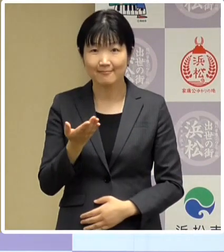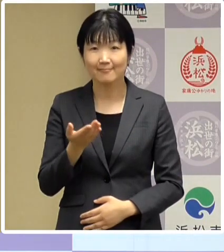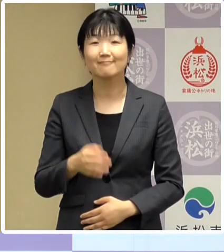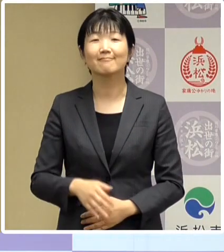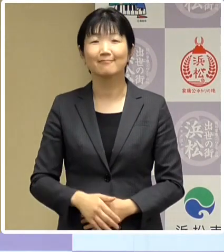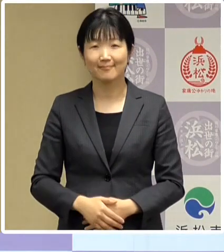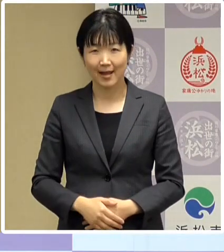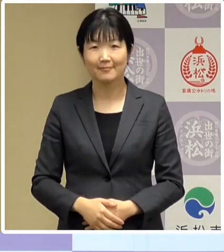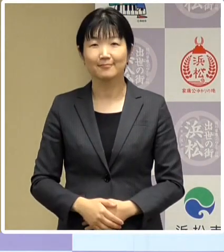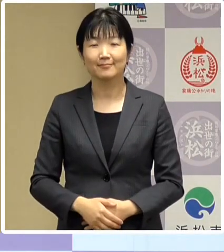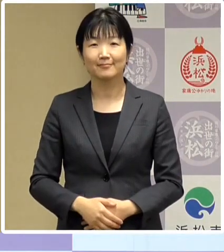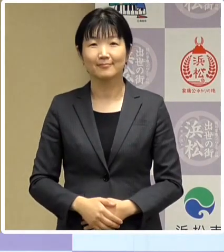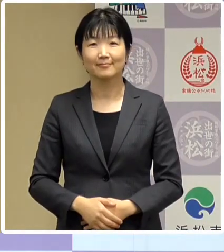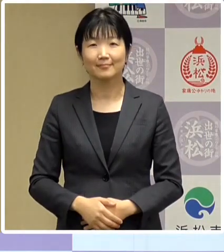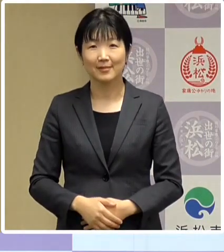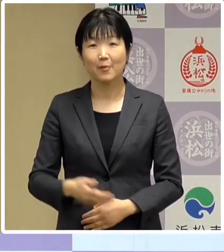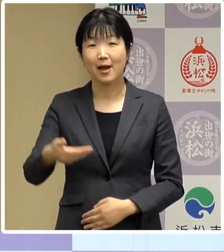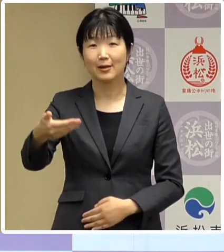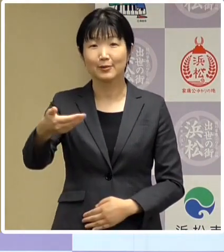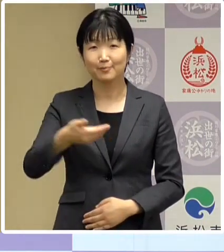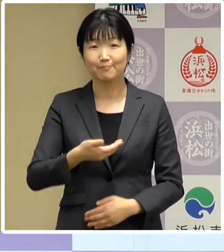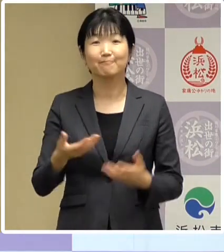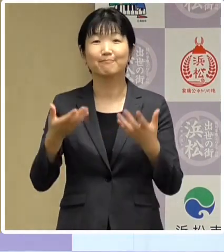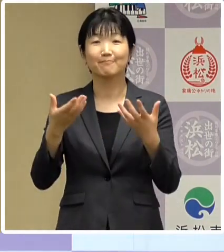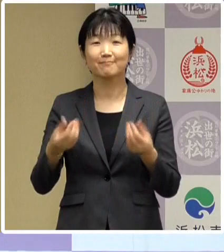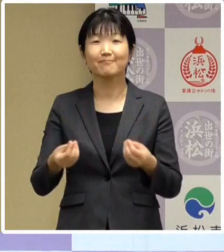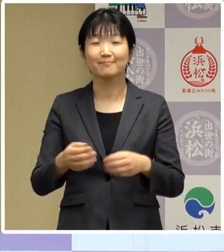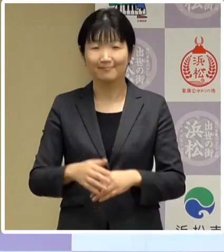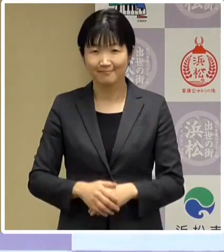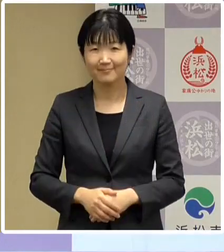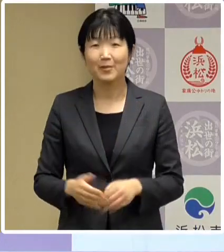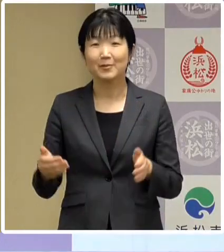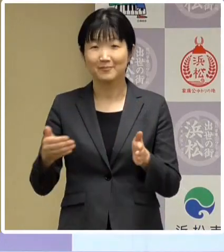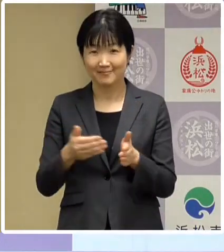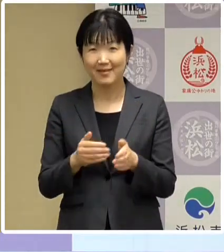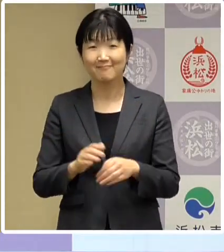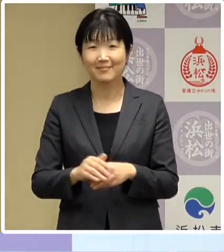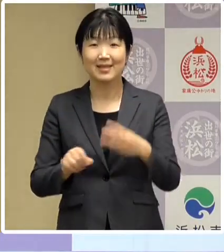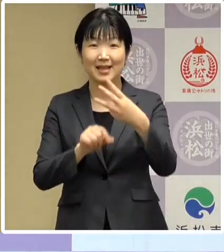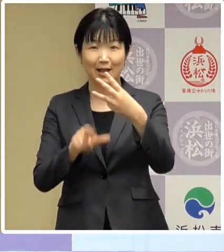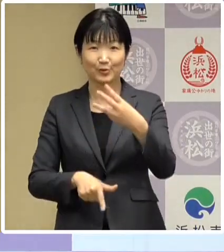ね。はい、それでは、質疑を打ち切らせていただきます。以